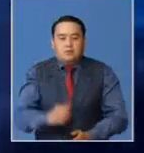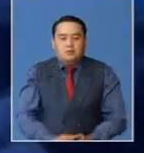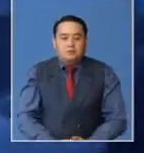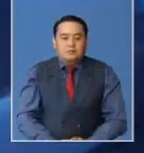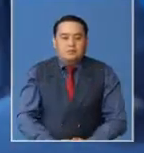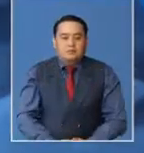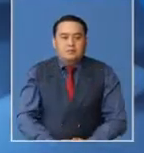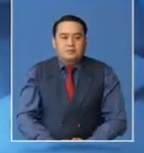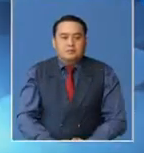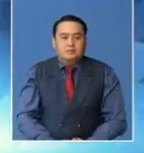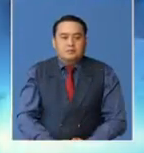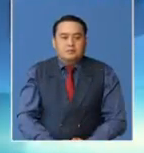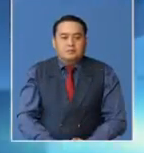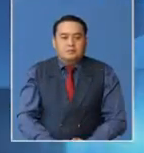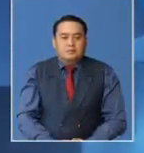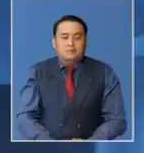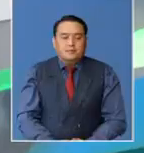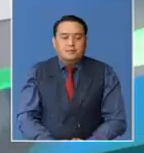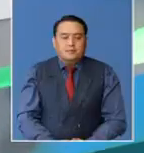Штогрина, Айбек Акшолаков, телеканал ЖТСУ.